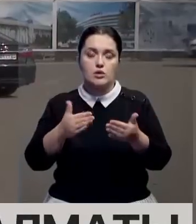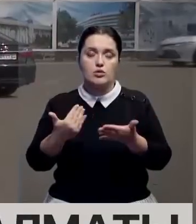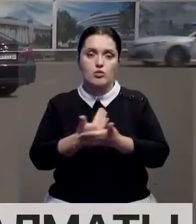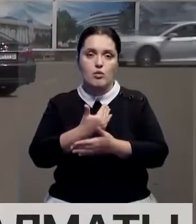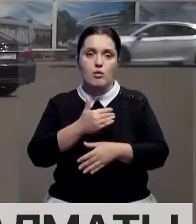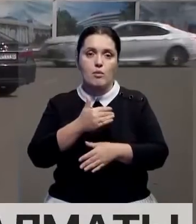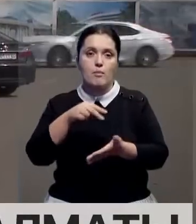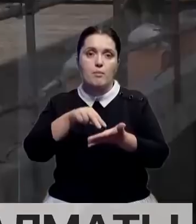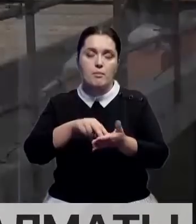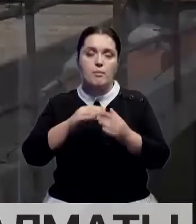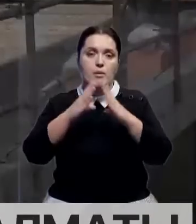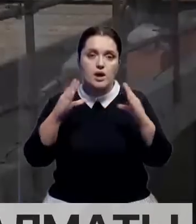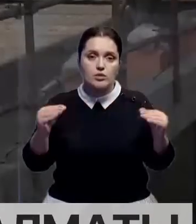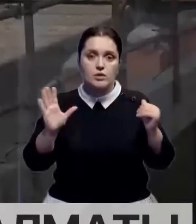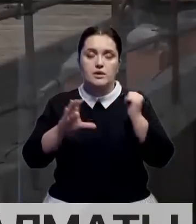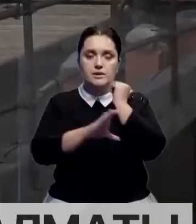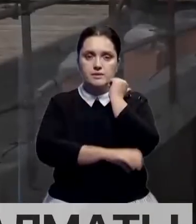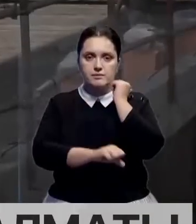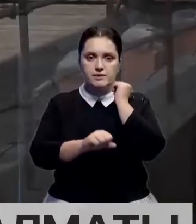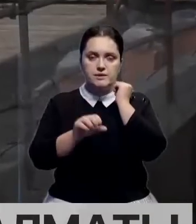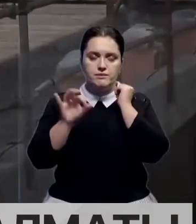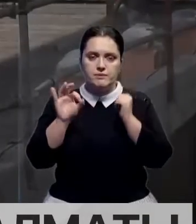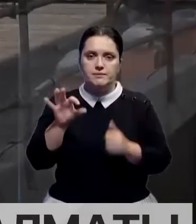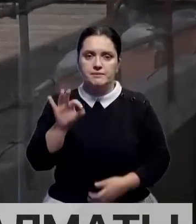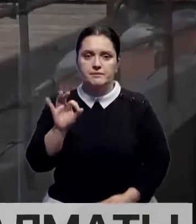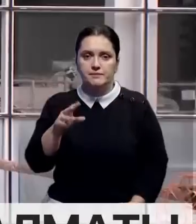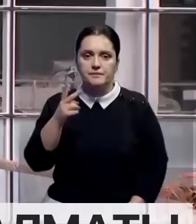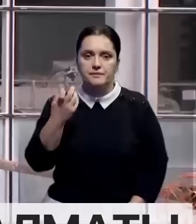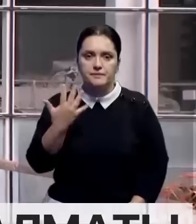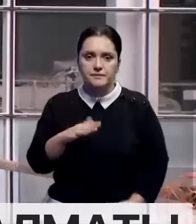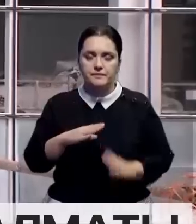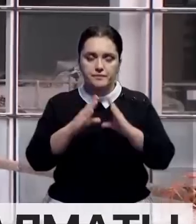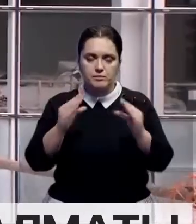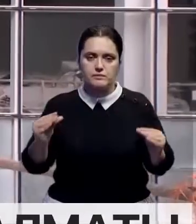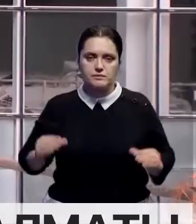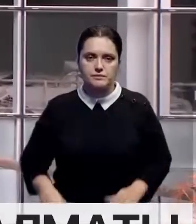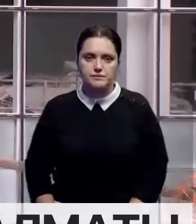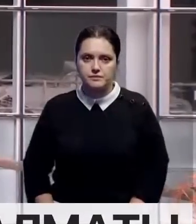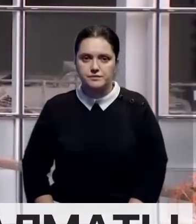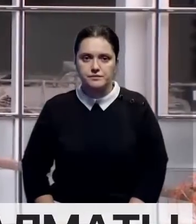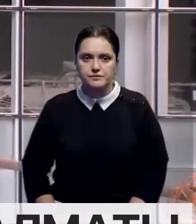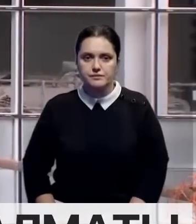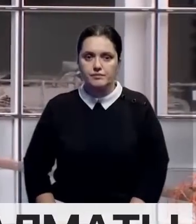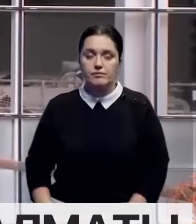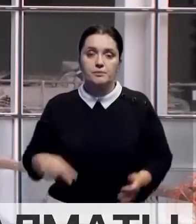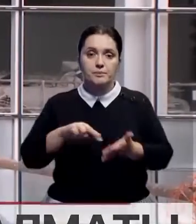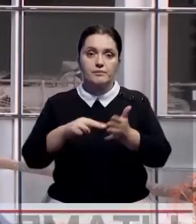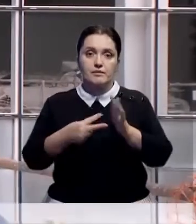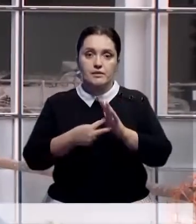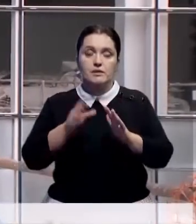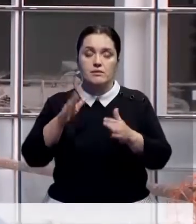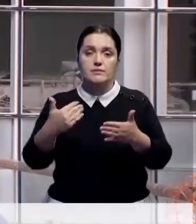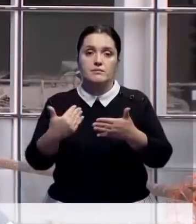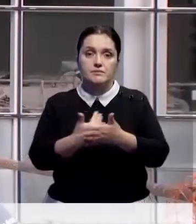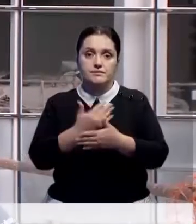новая парковка, где к концу октября смогут одновременно разместиться 250 машин. По плану открытия нового